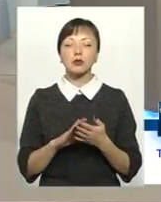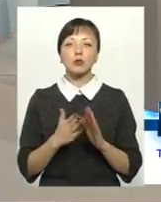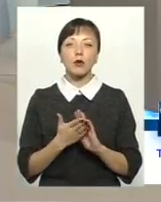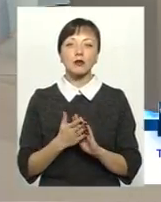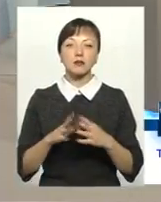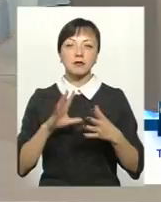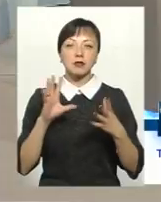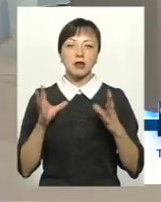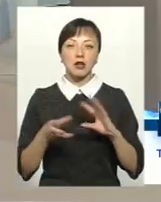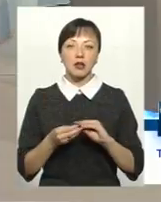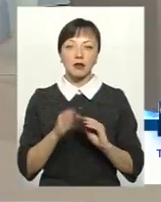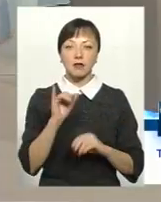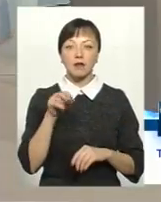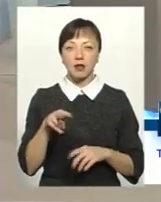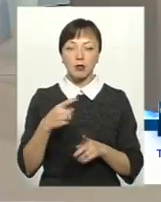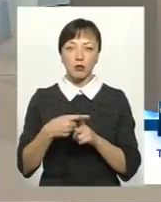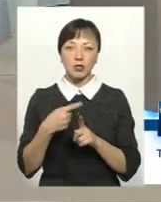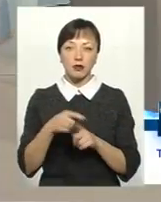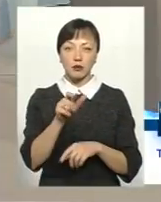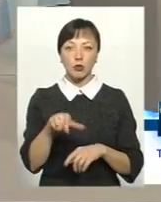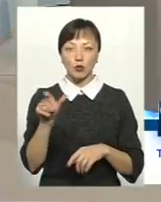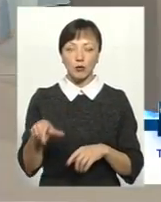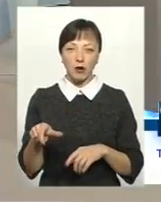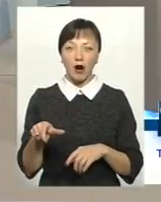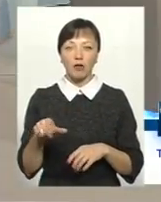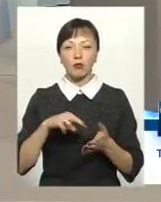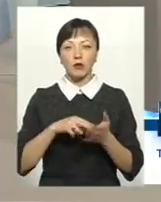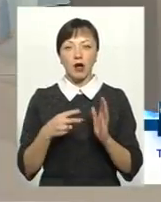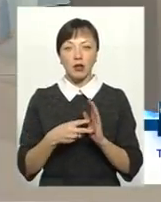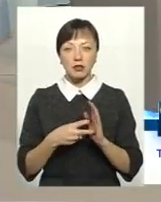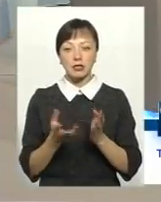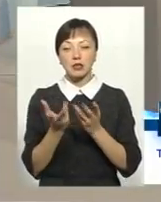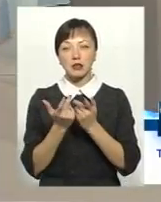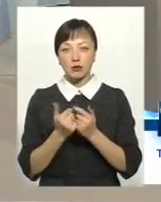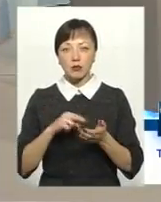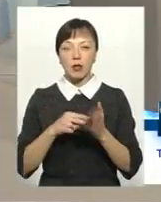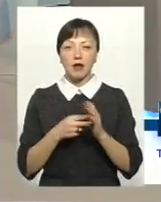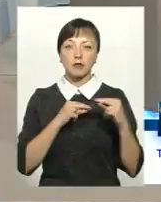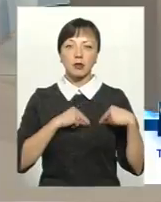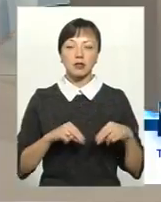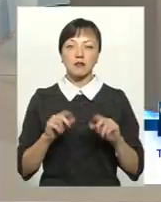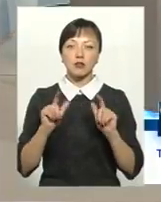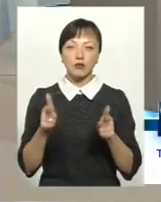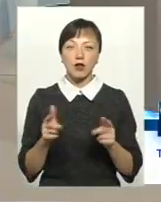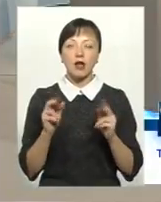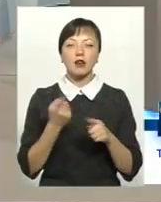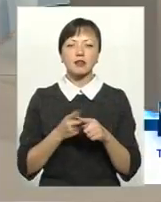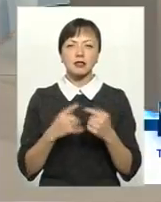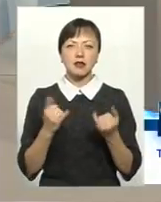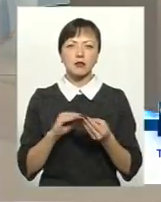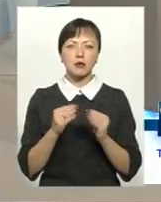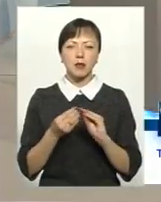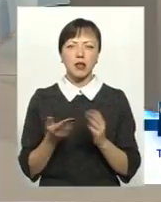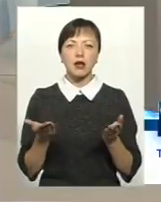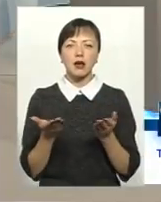взагалі з ВІЛ-позитивними людьми? І в плані їх кількості, в плані працевлаштування, наскільки це зараз проблема